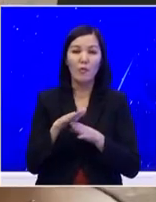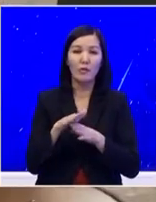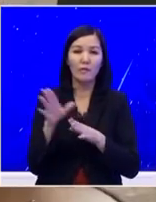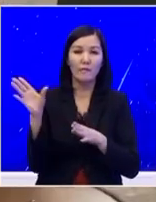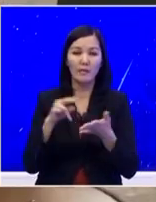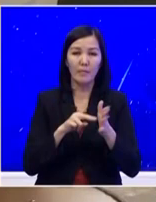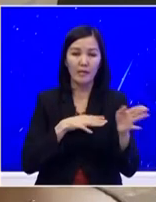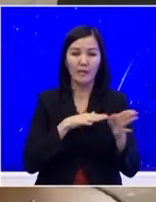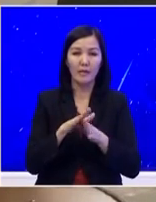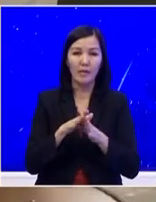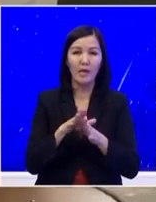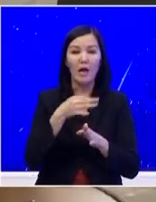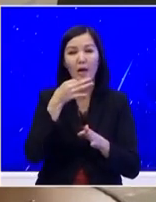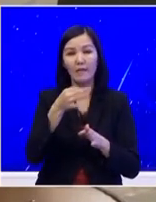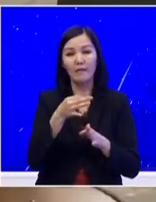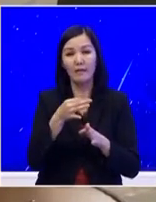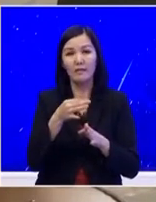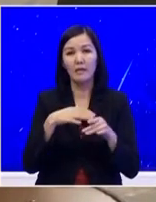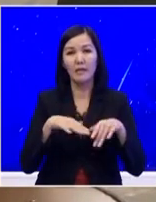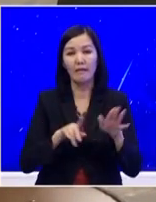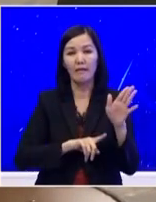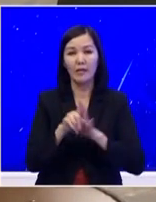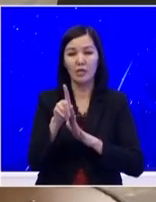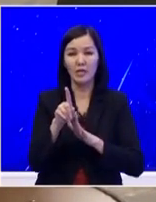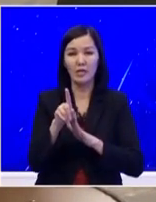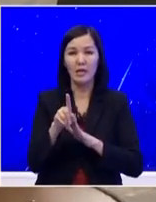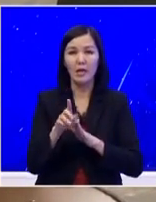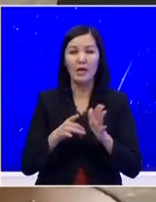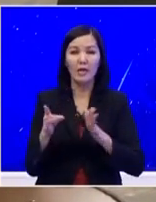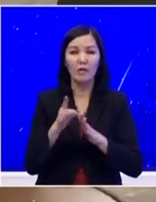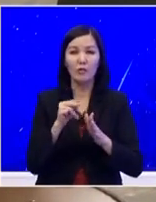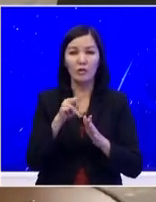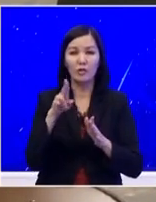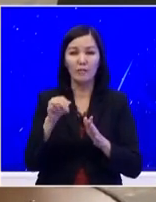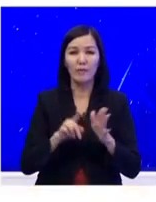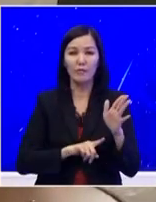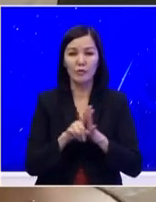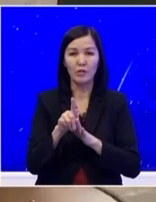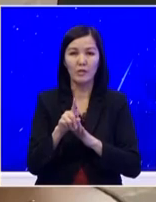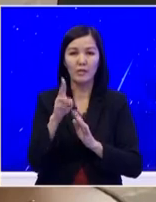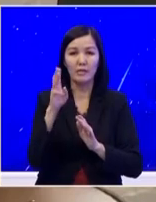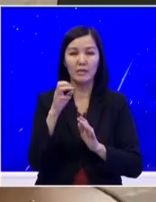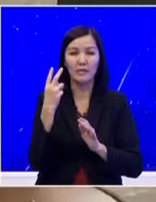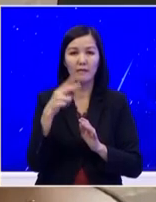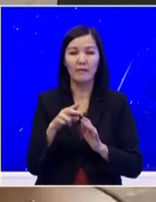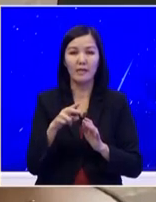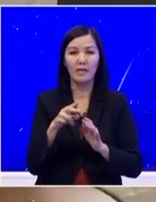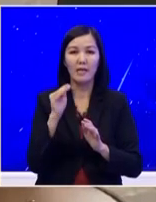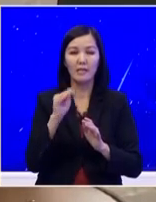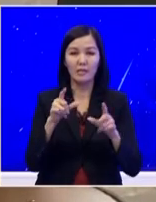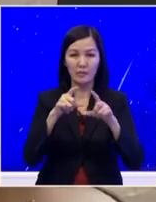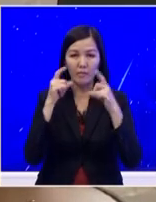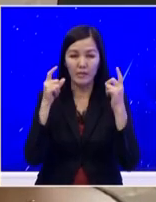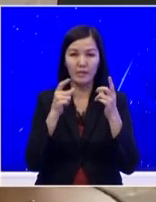осознаем социальную ответственность, поэтому и занялись пошивом масок. В районе с начала ЧП уже произведено 32 тысячи единиц масок, и работы в